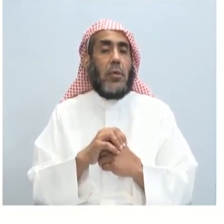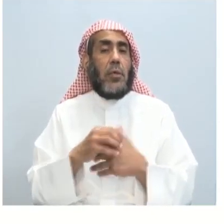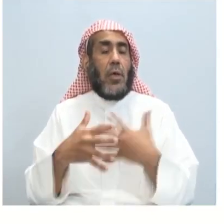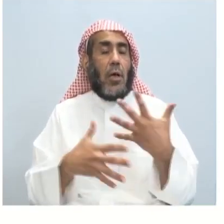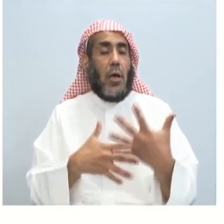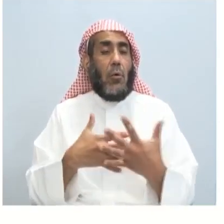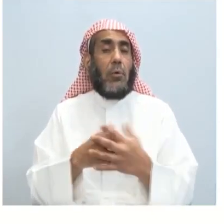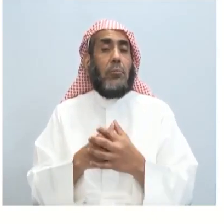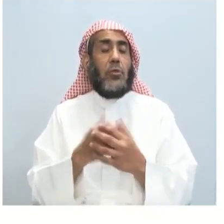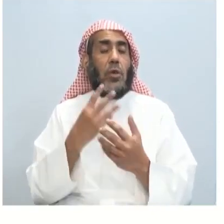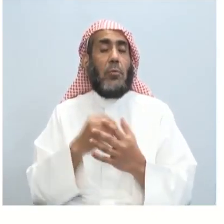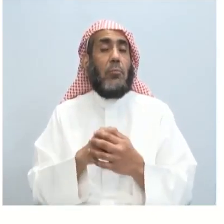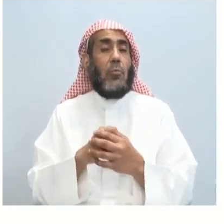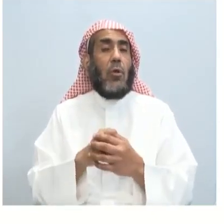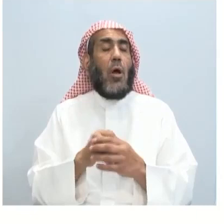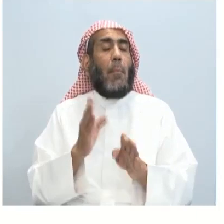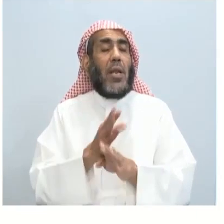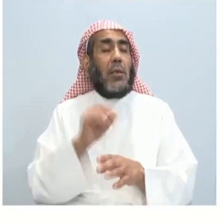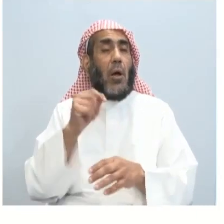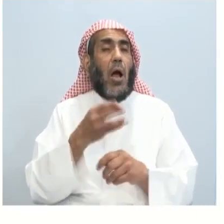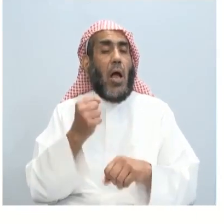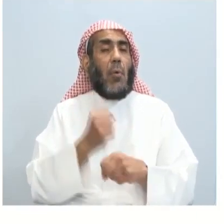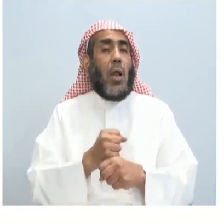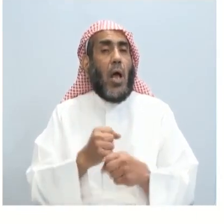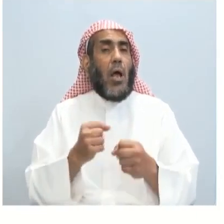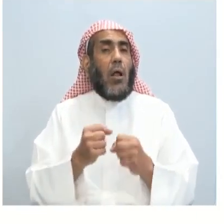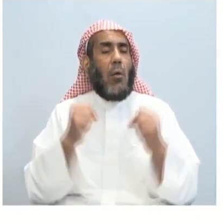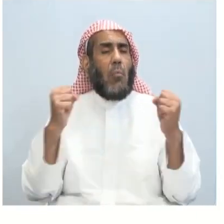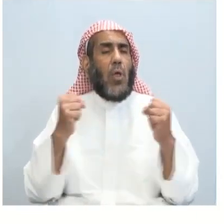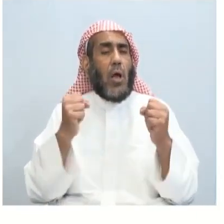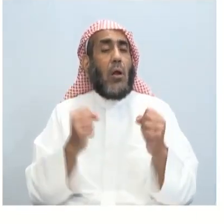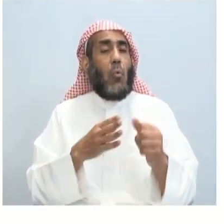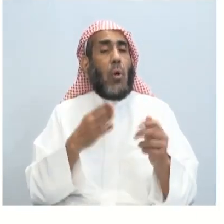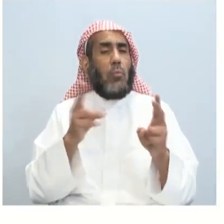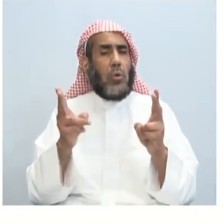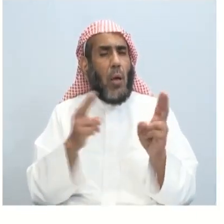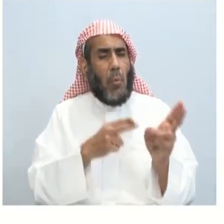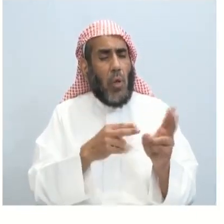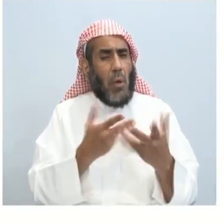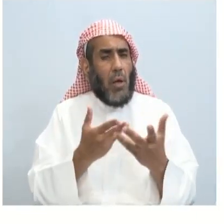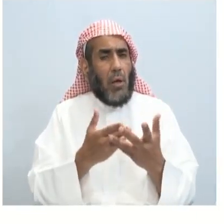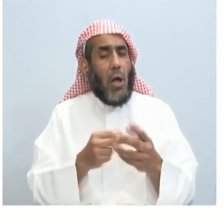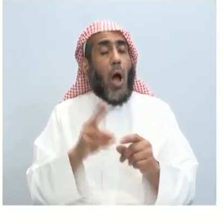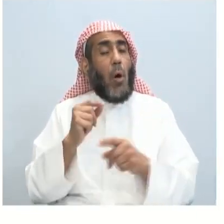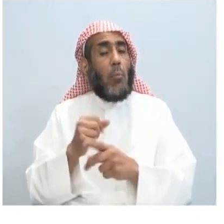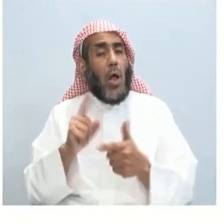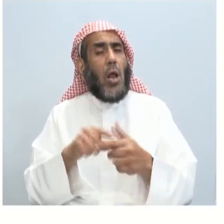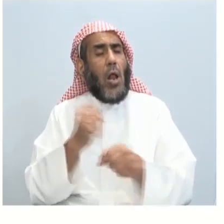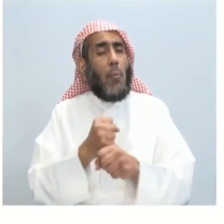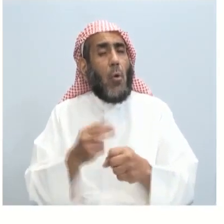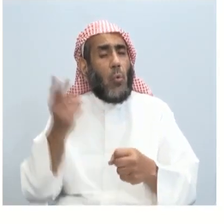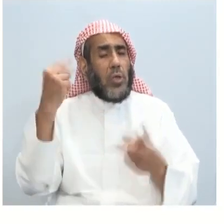الصحيحه جميل هنا منهج جابر بن حيان قائم على المذاكره متابعه هل هو قائم على المذاكره المتابعه ام هو قائم على العمل